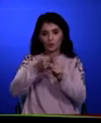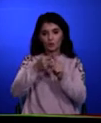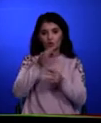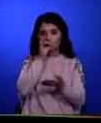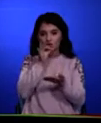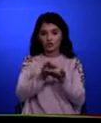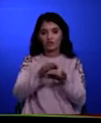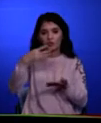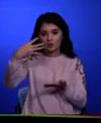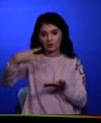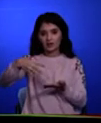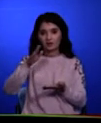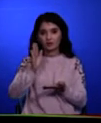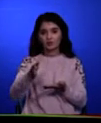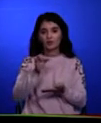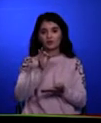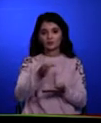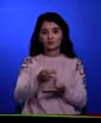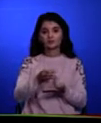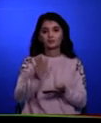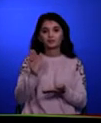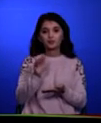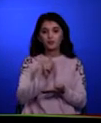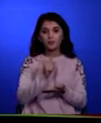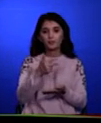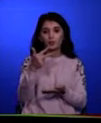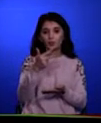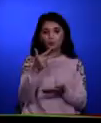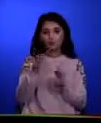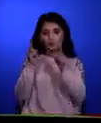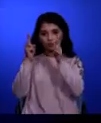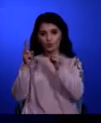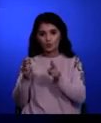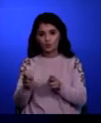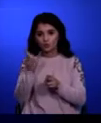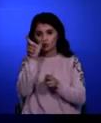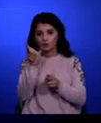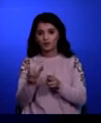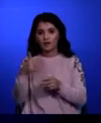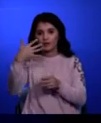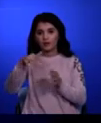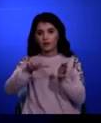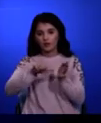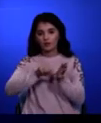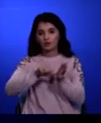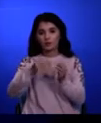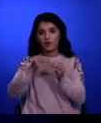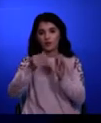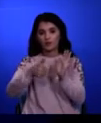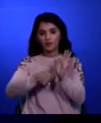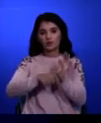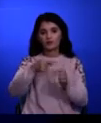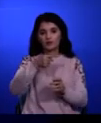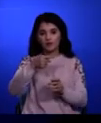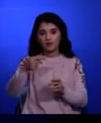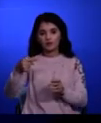bo'ladi. To'g'rimi? Va 3-chi ustundagi 56 bilan 16 ning